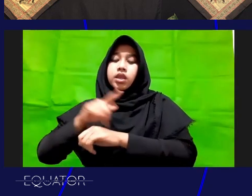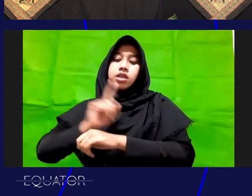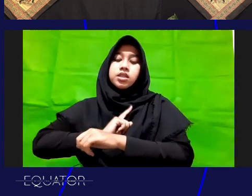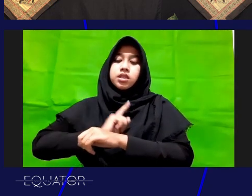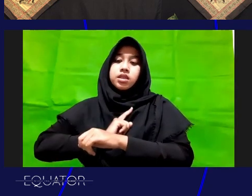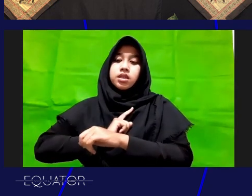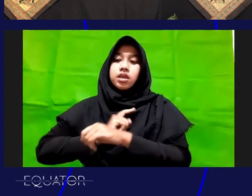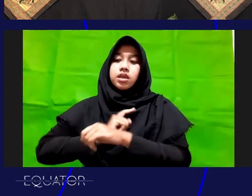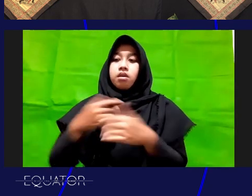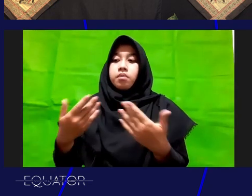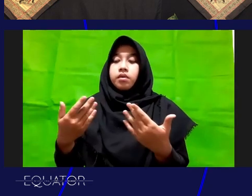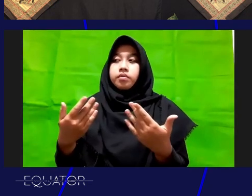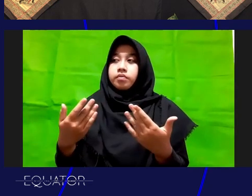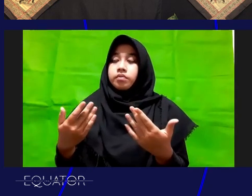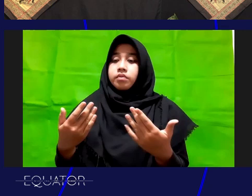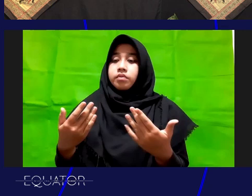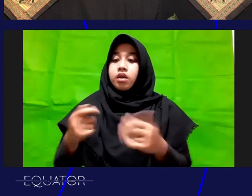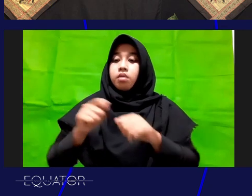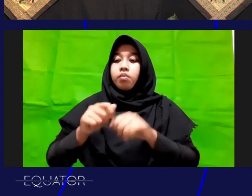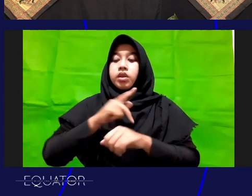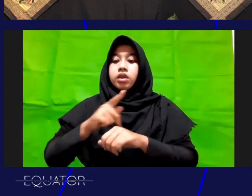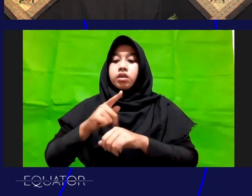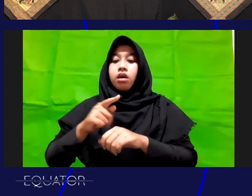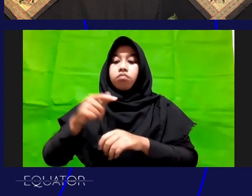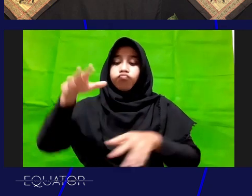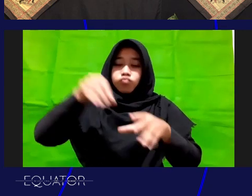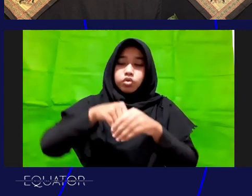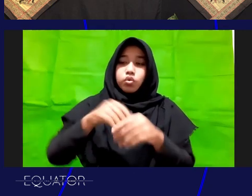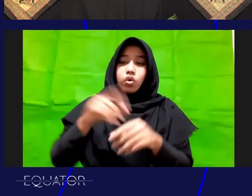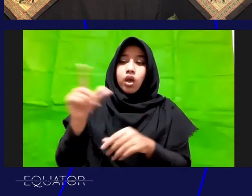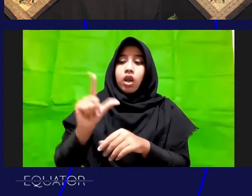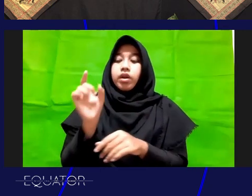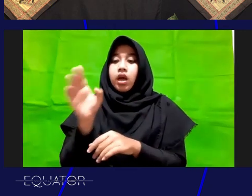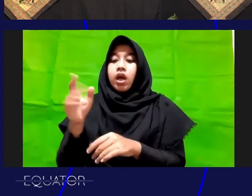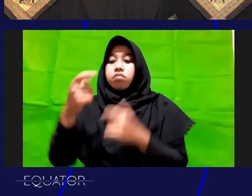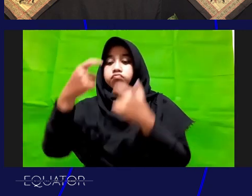membuat kita masuk ke level yang lain, ya, sebagai manusia, itu justru biasanya yang dibuat sendiri.